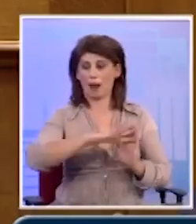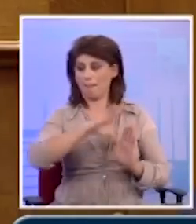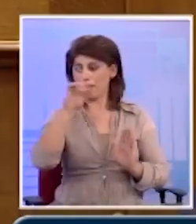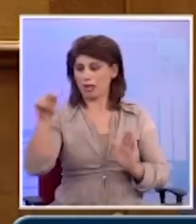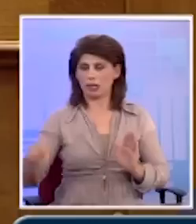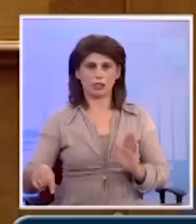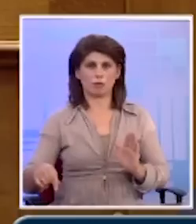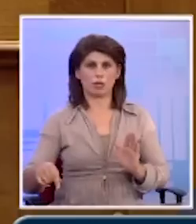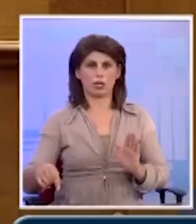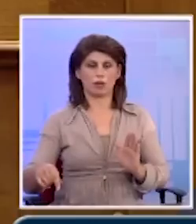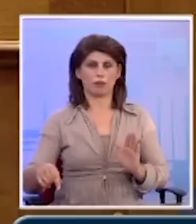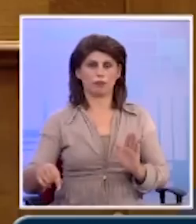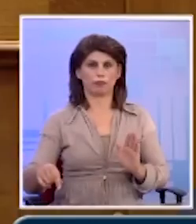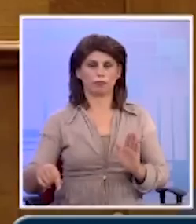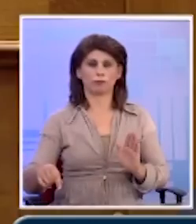σήμερα